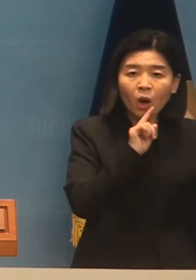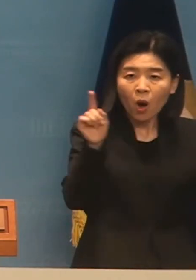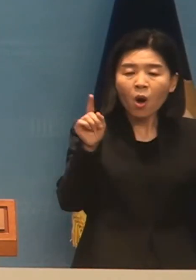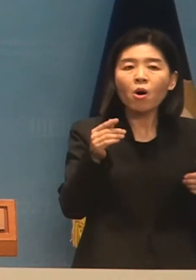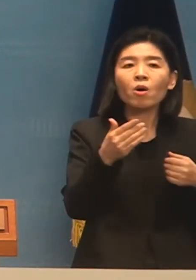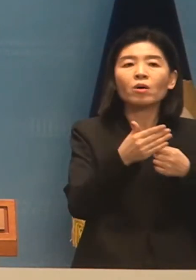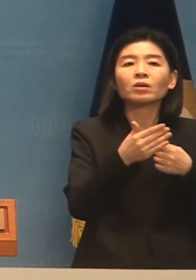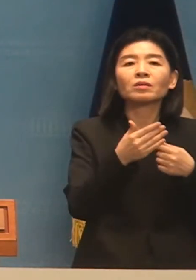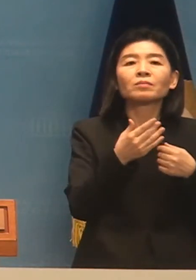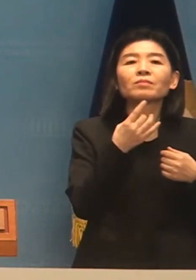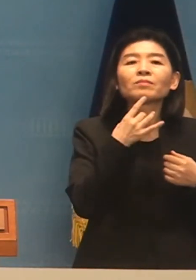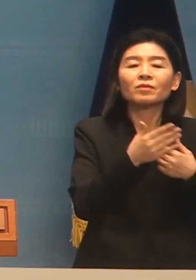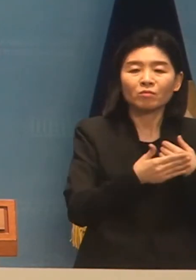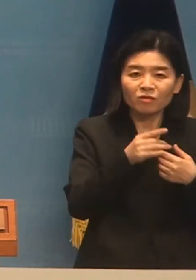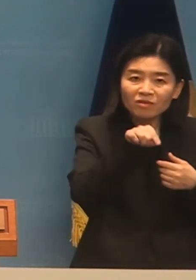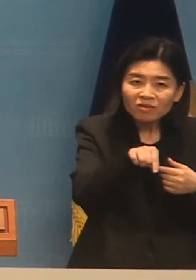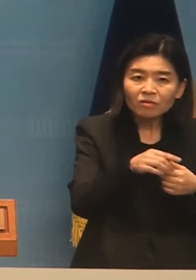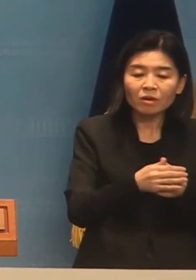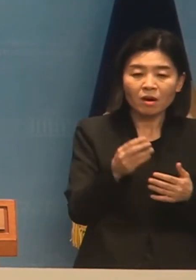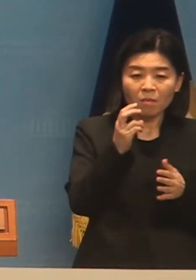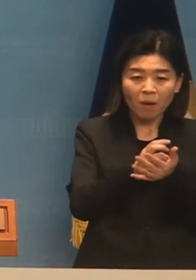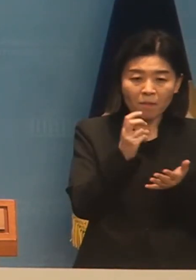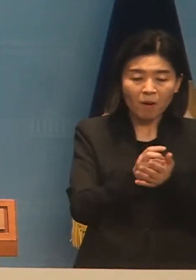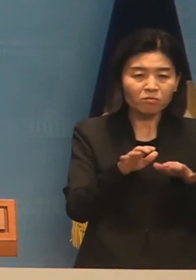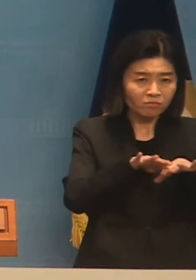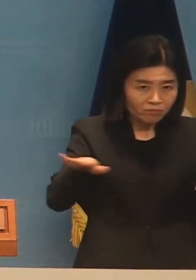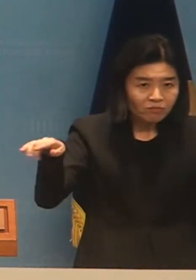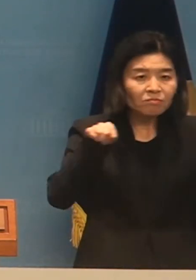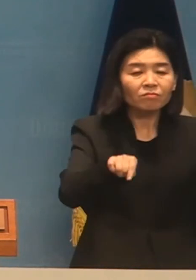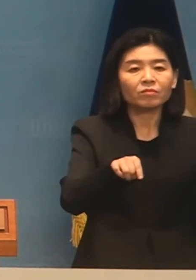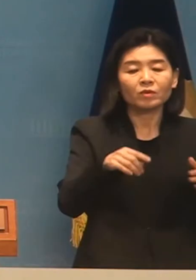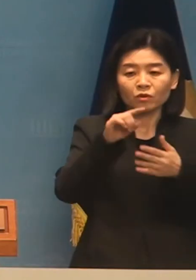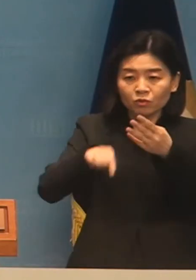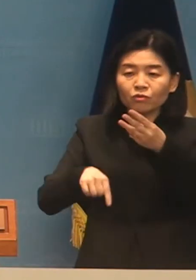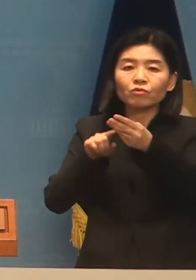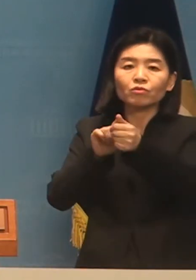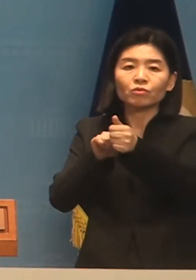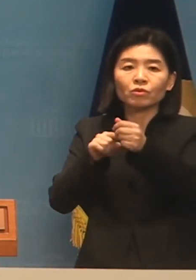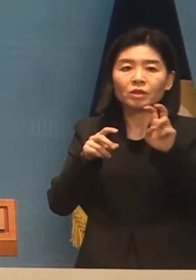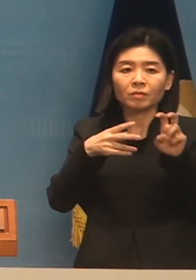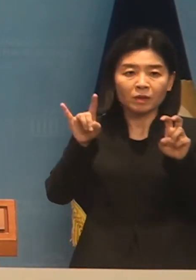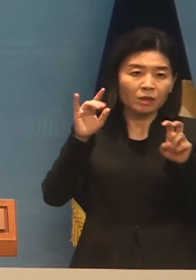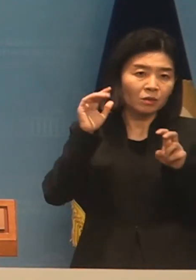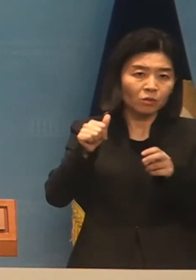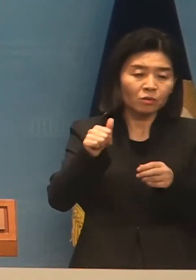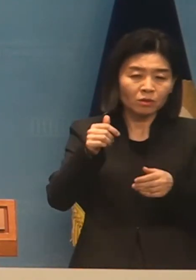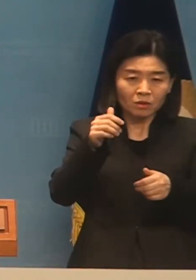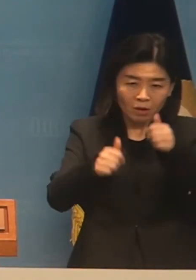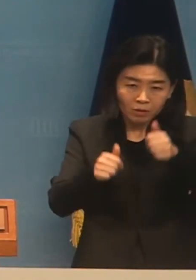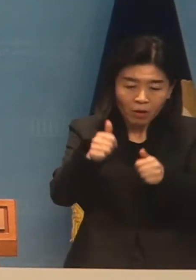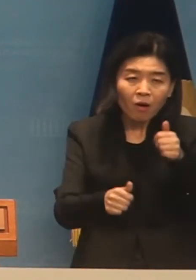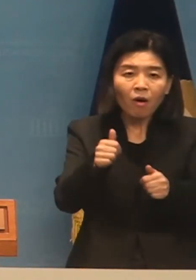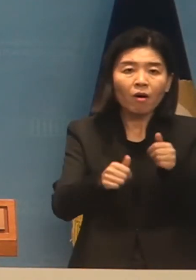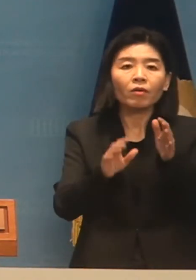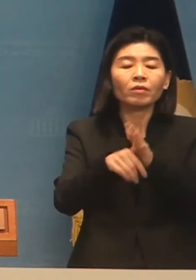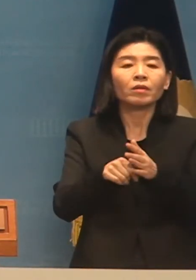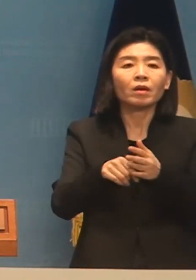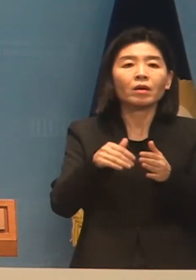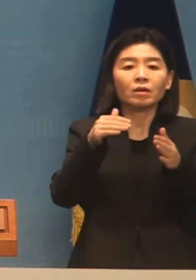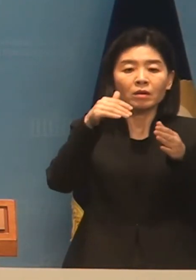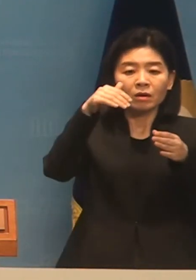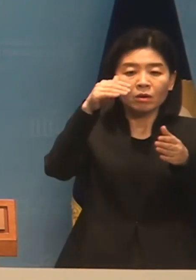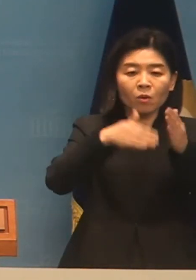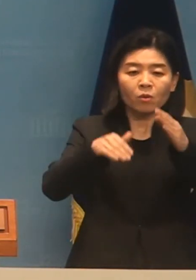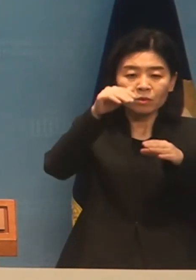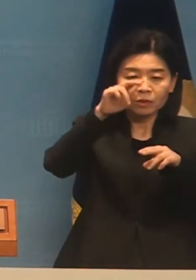기소한 것 덕분입니다. 법 앞에 평등입니다. 이제는 윤석열 후보가 20대 경선과 본선 과정에서 범한